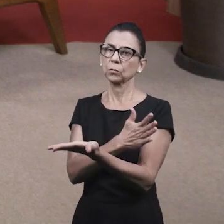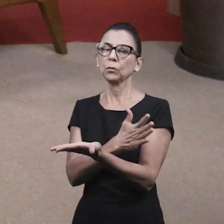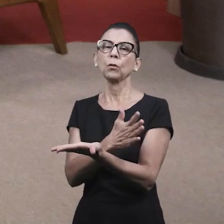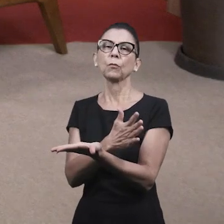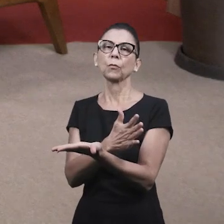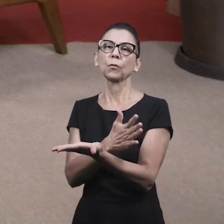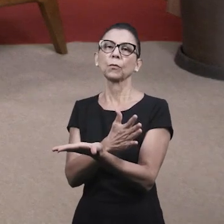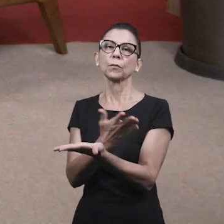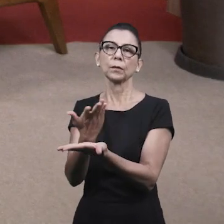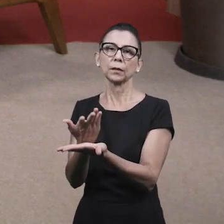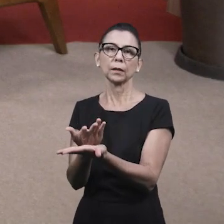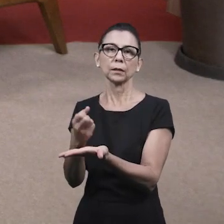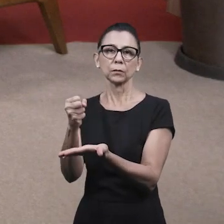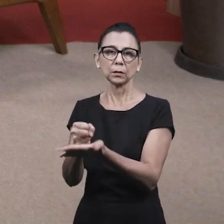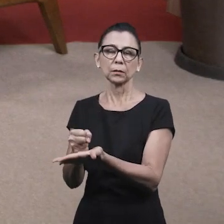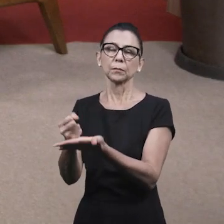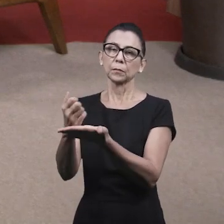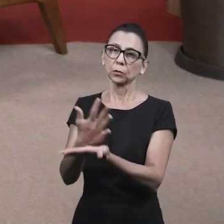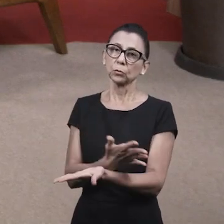alliance,